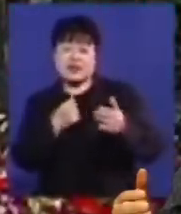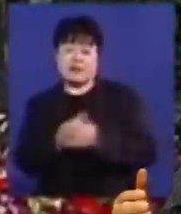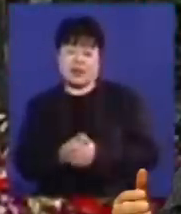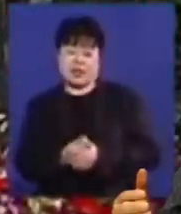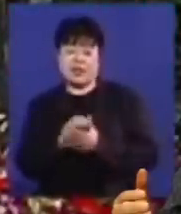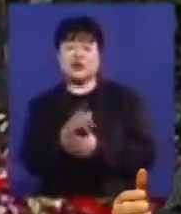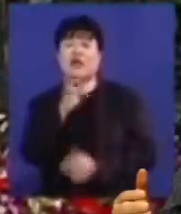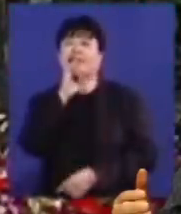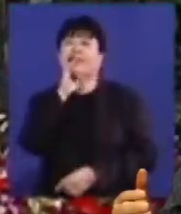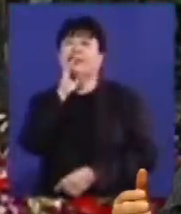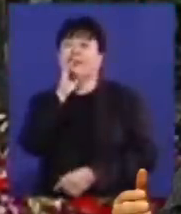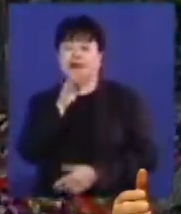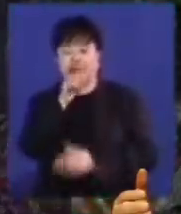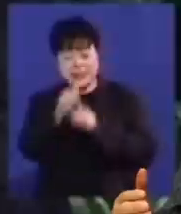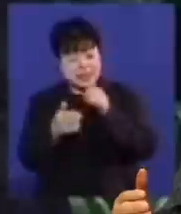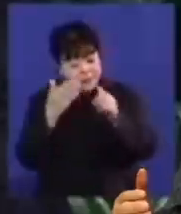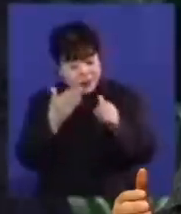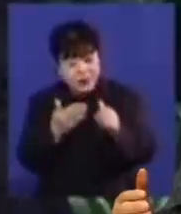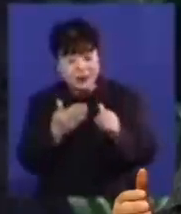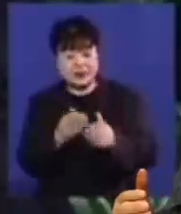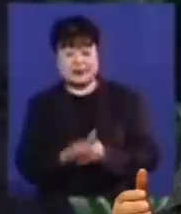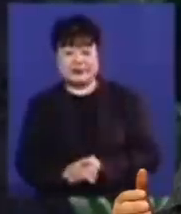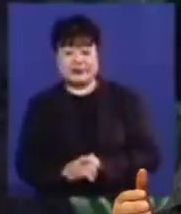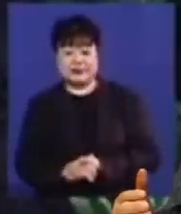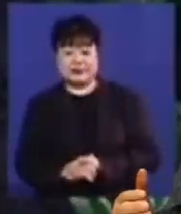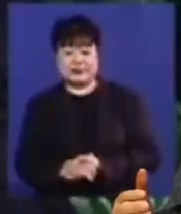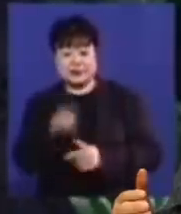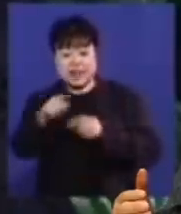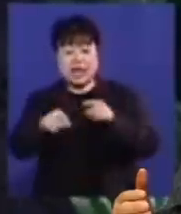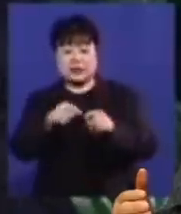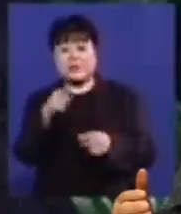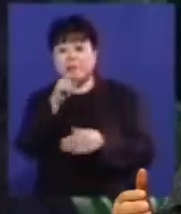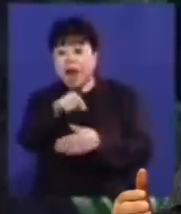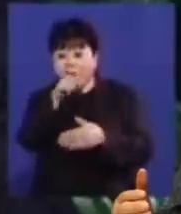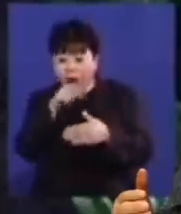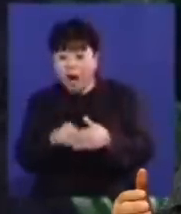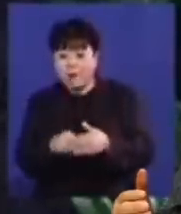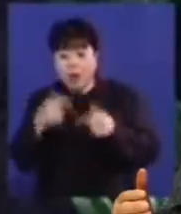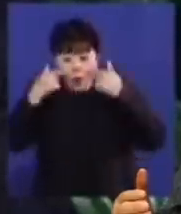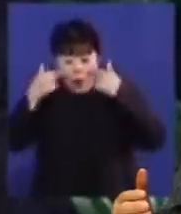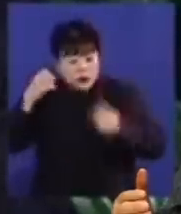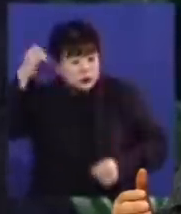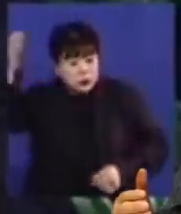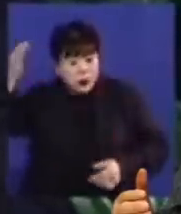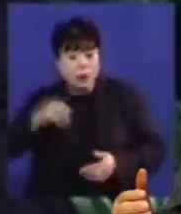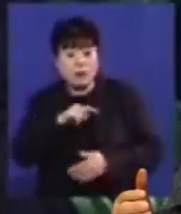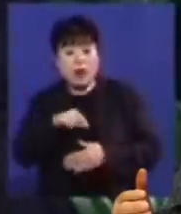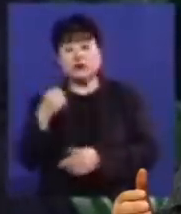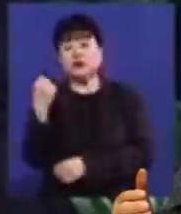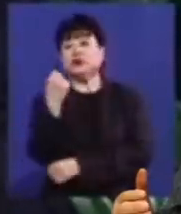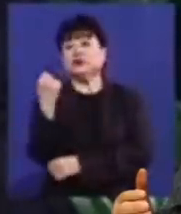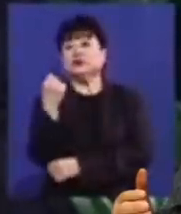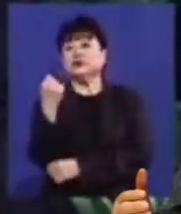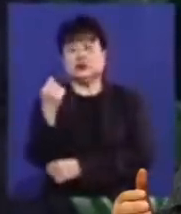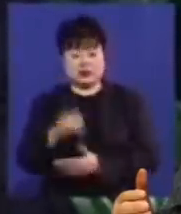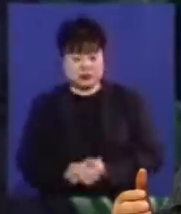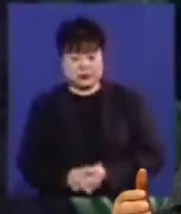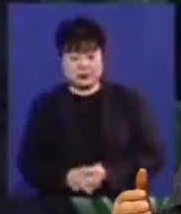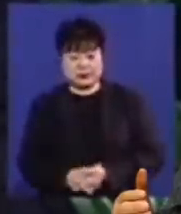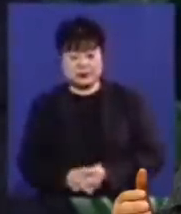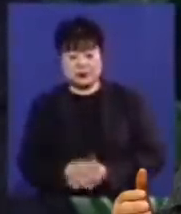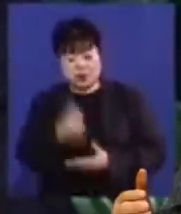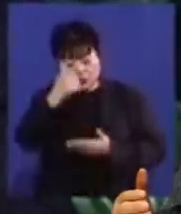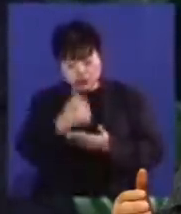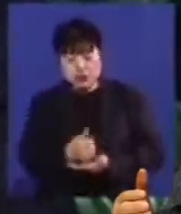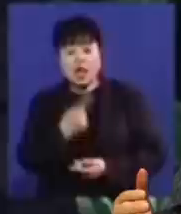안 나오니까 하나님께 나갈 수 있는 마음의 확신을 잃어버리기 때문에 마음이 흔들리는 것입니다.